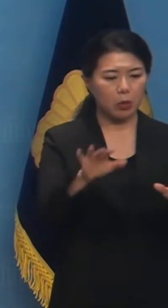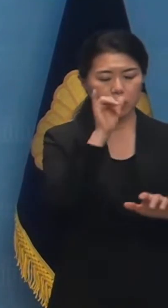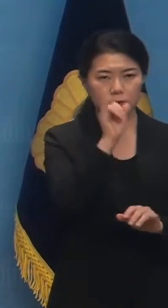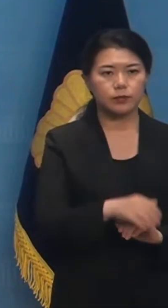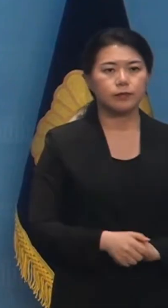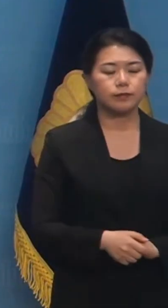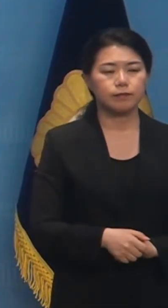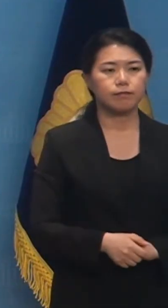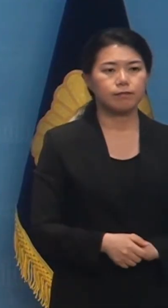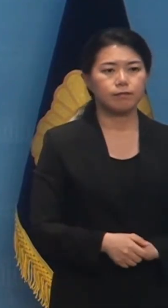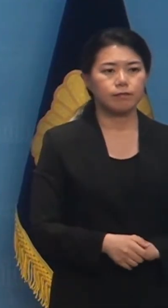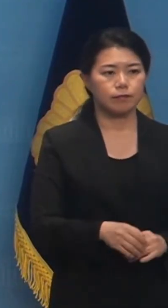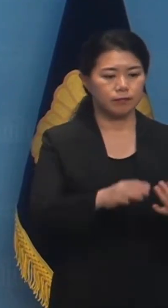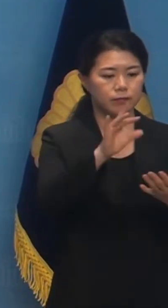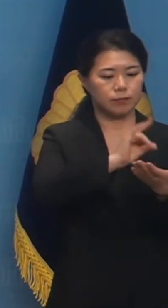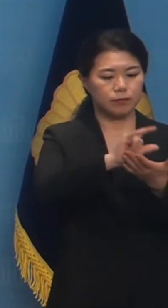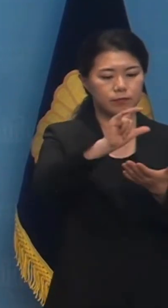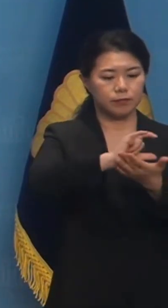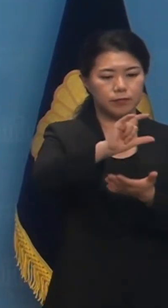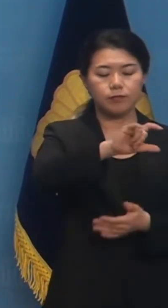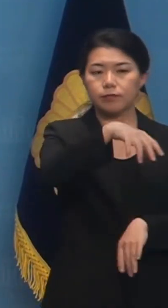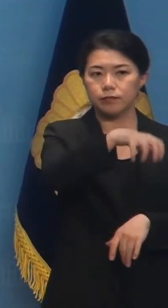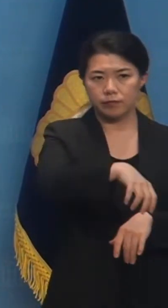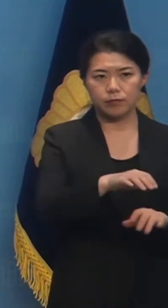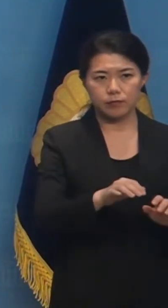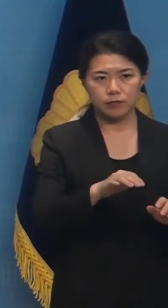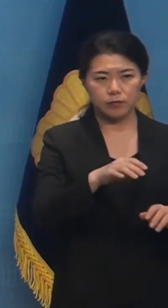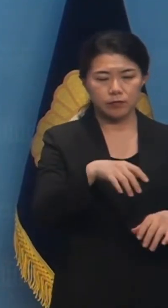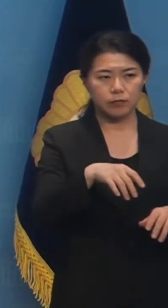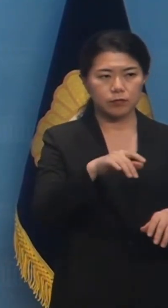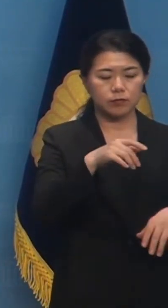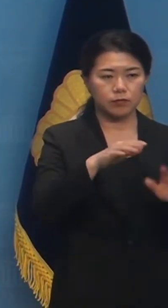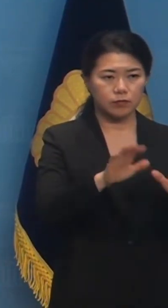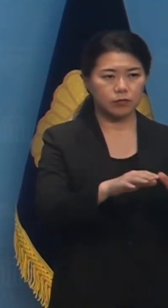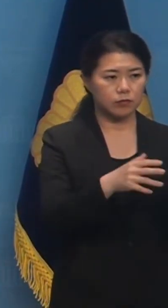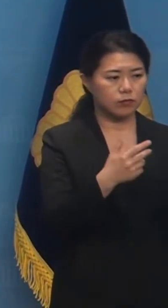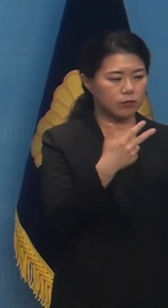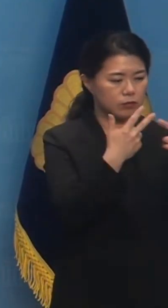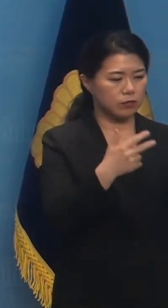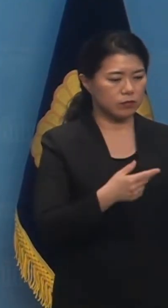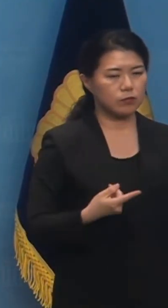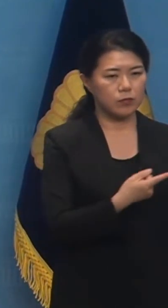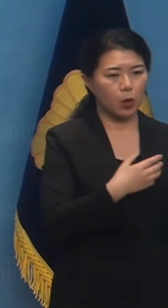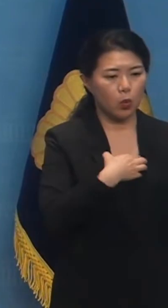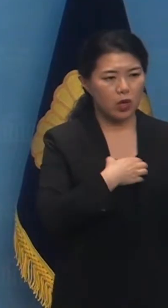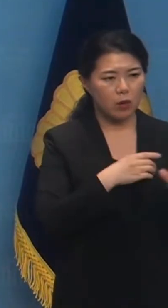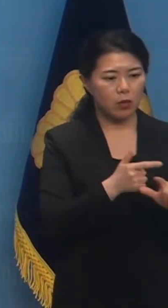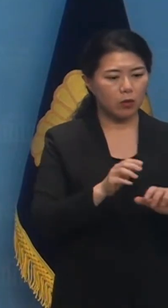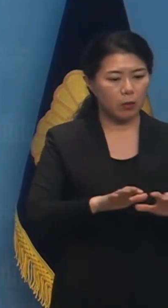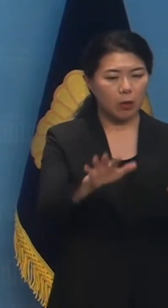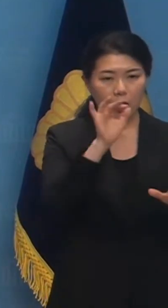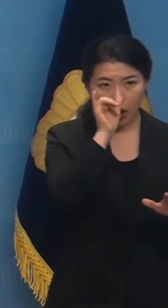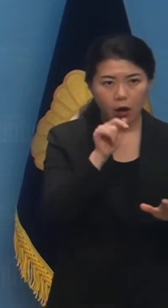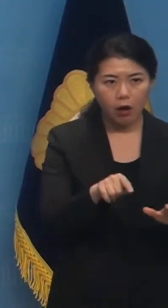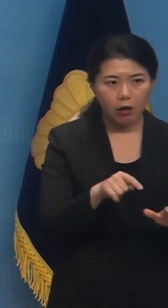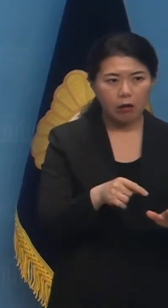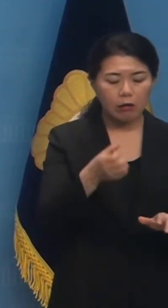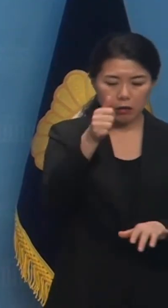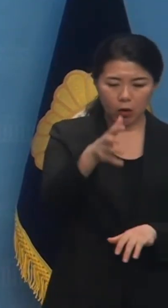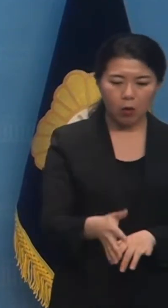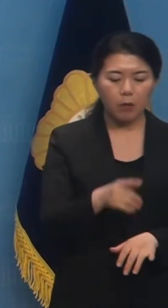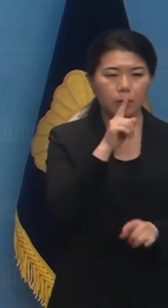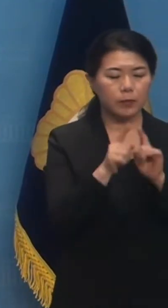있습니다. 인스타그램을 통해 이재명 후보의 신변을 위협하는 댓글이 유포되고 있다는 제보는 그동안 여러